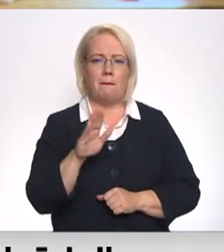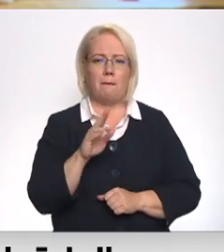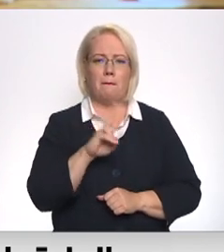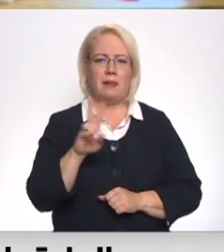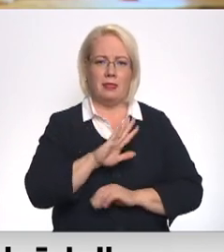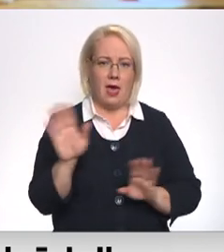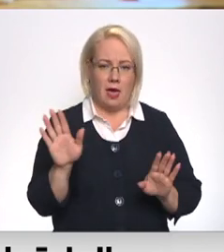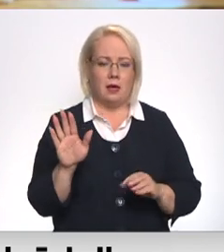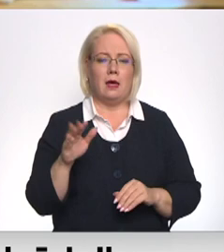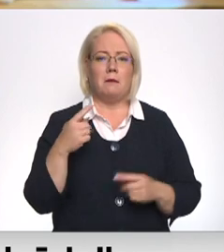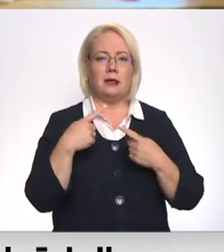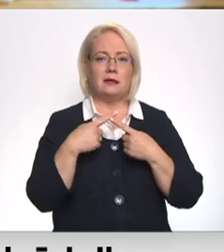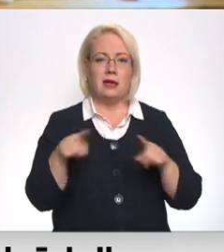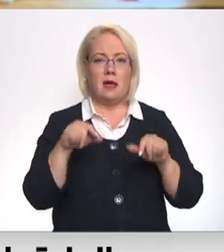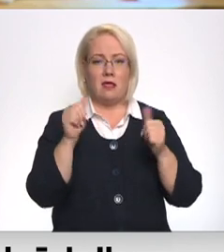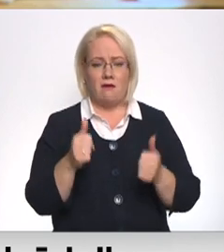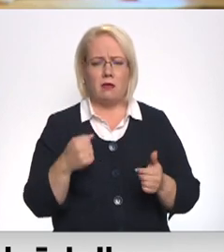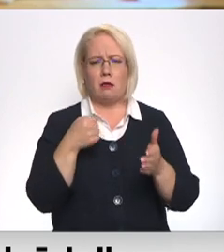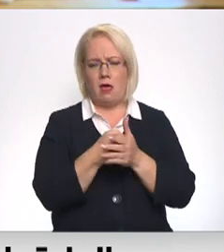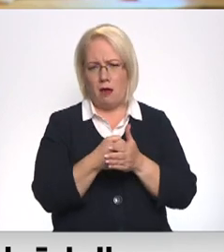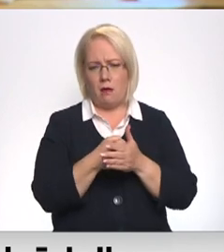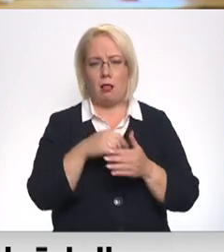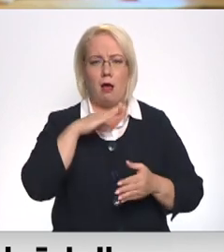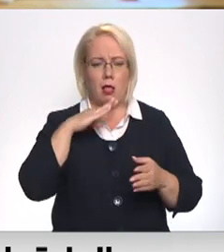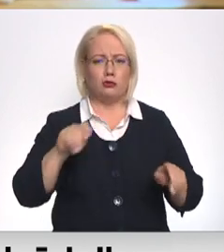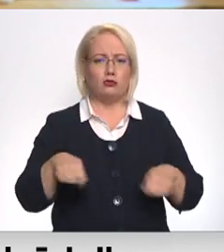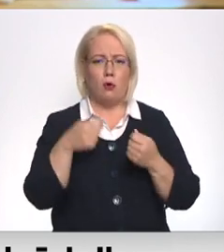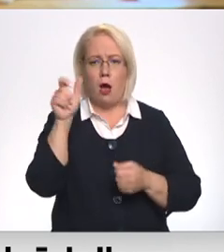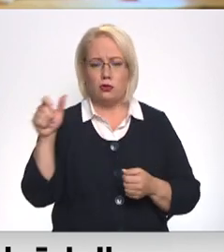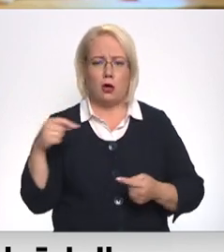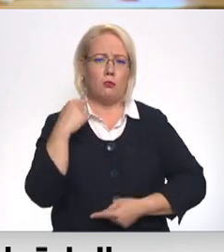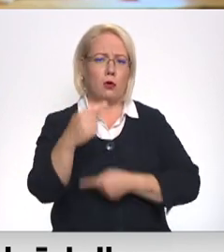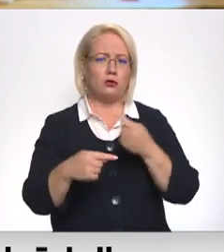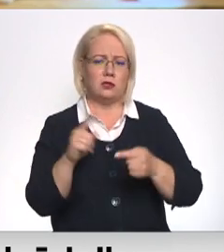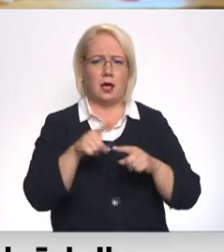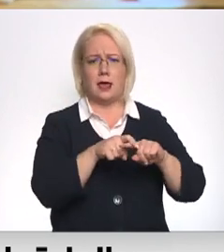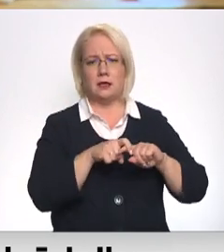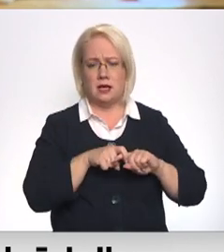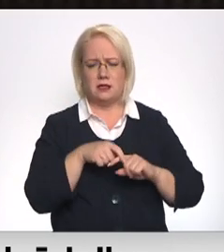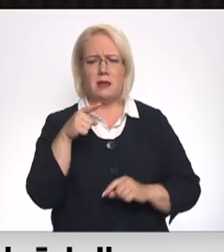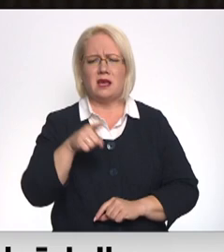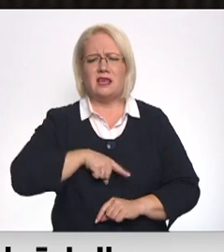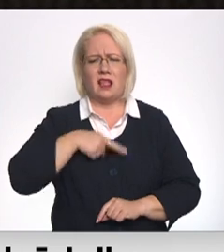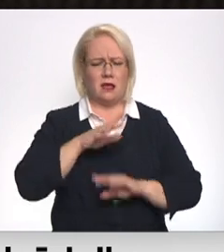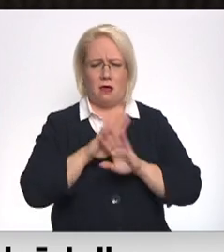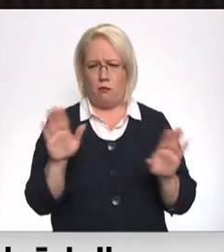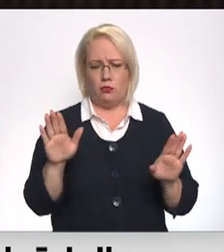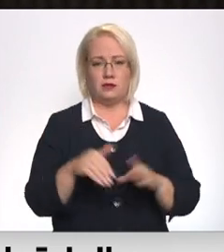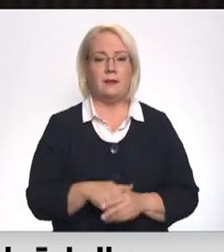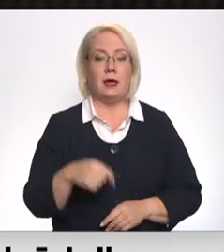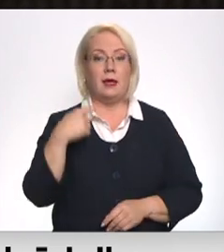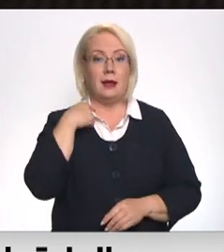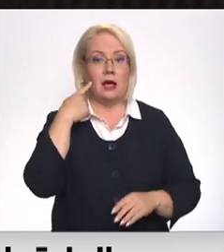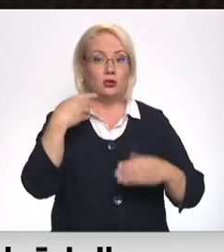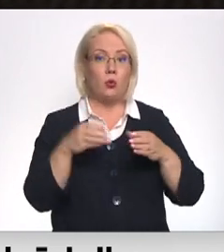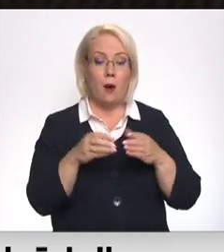ziņā mēs ar to tiekam galā, klašu audzinātāji šajā procesā ir iesaistīti. Es ļoti ceru, ka tas nebūs ilgi. Rīgas domē